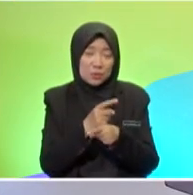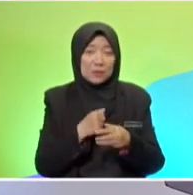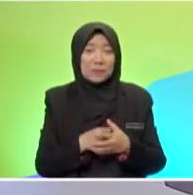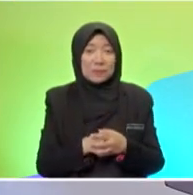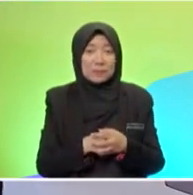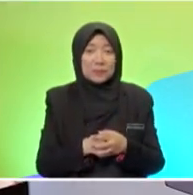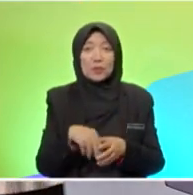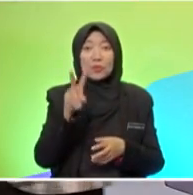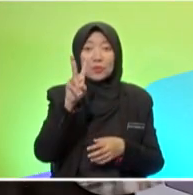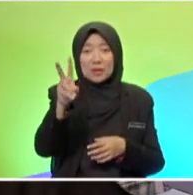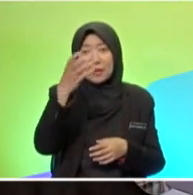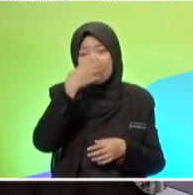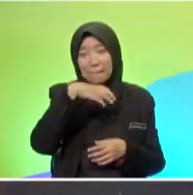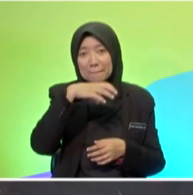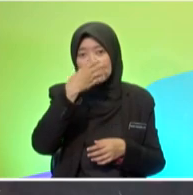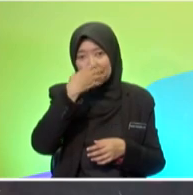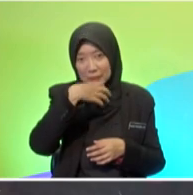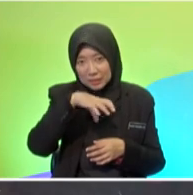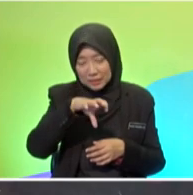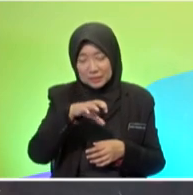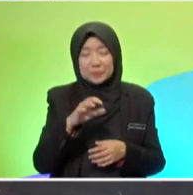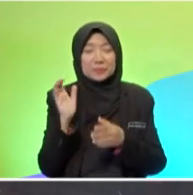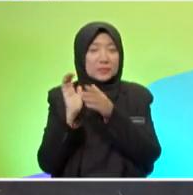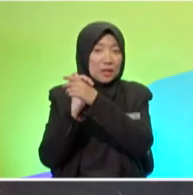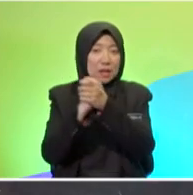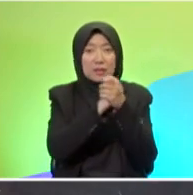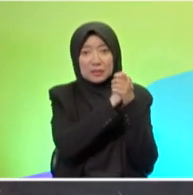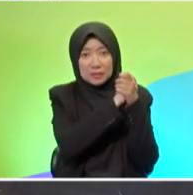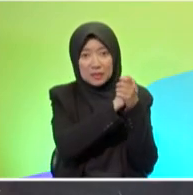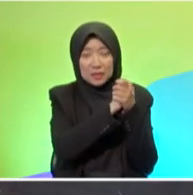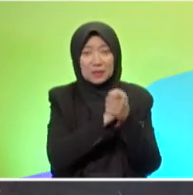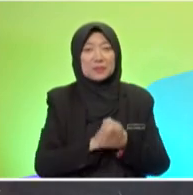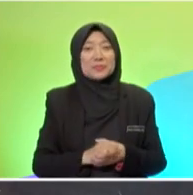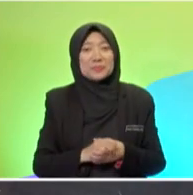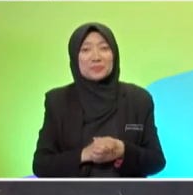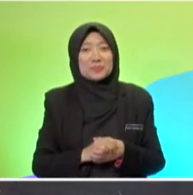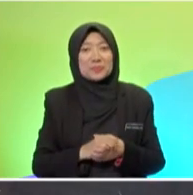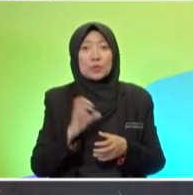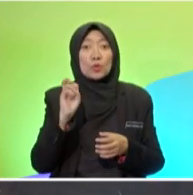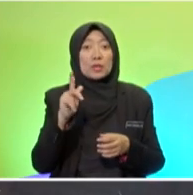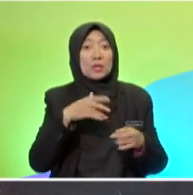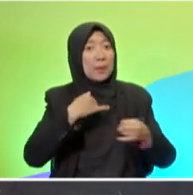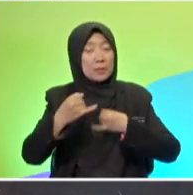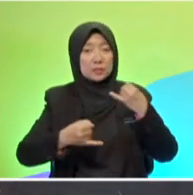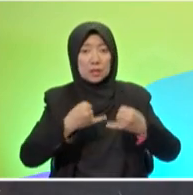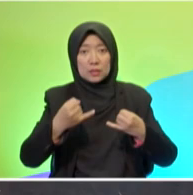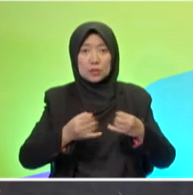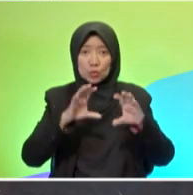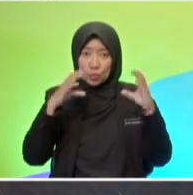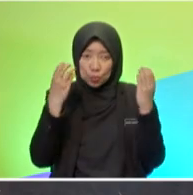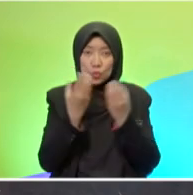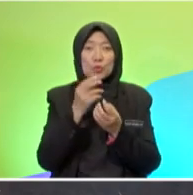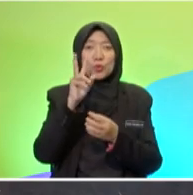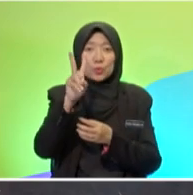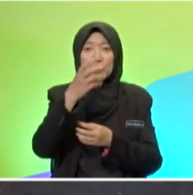buah apple. Baik. Tahniah sekali lagi. Terima kasih cikgu. Okeylah kawan-kawan, kita dah berjaya kumpul dua biji buah apple ni.